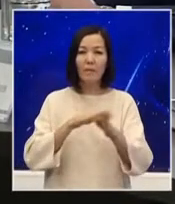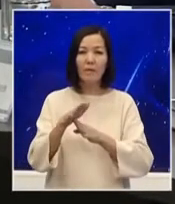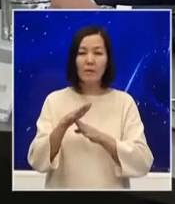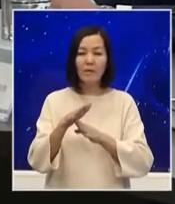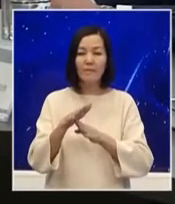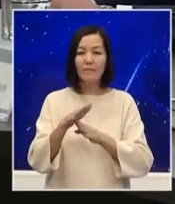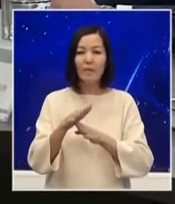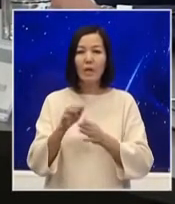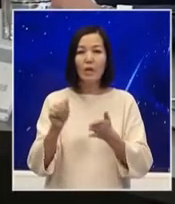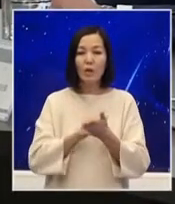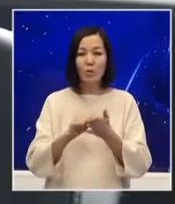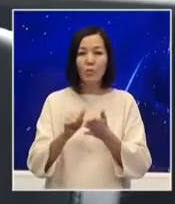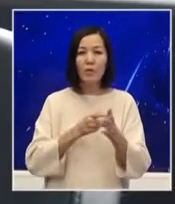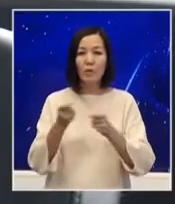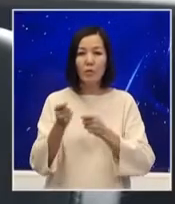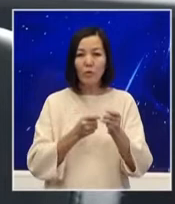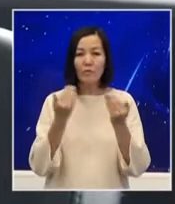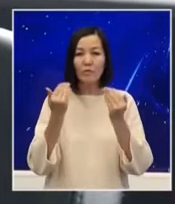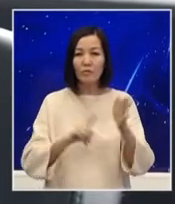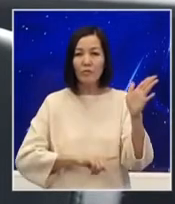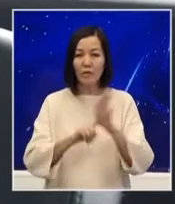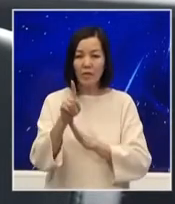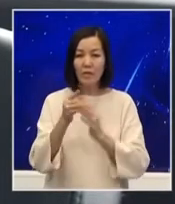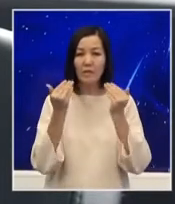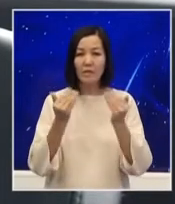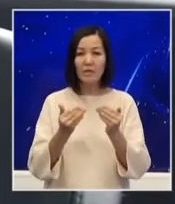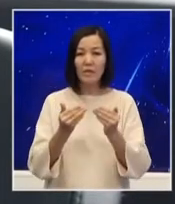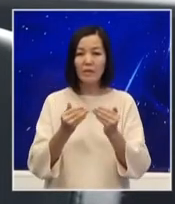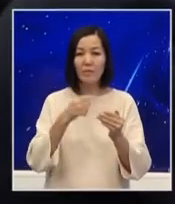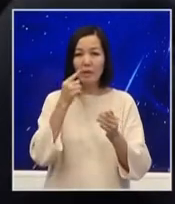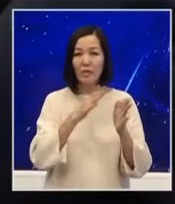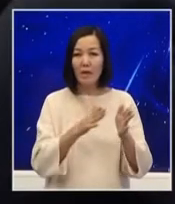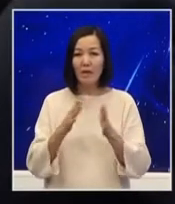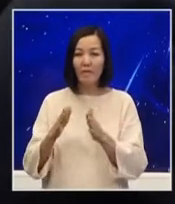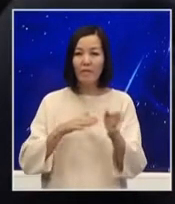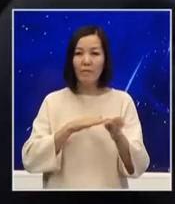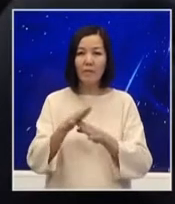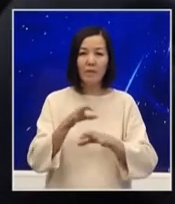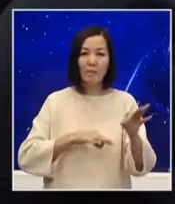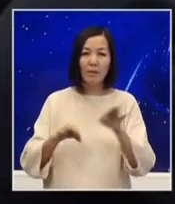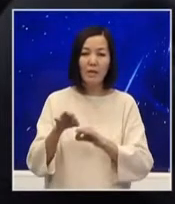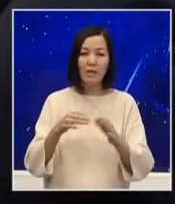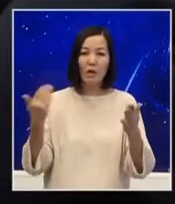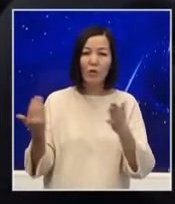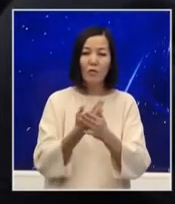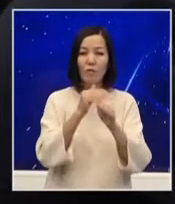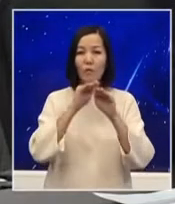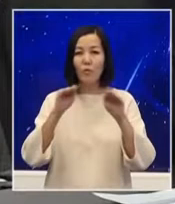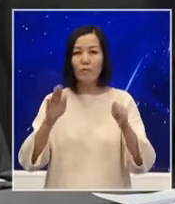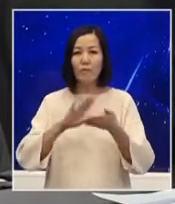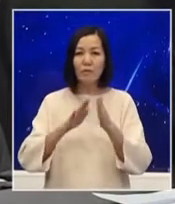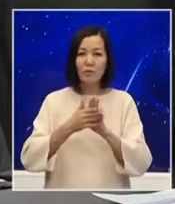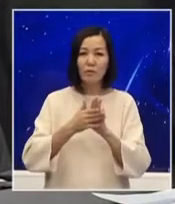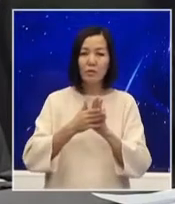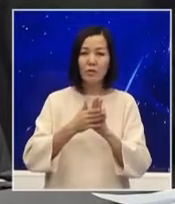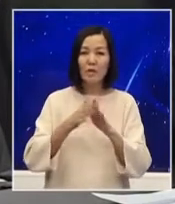схемы. Документ руководства к действию, отметил Амандык Баталов, ведь пошаговое выполнение проекта позволит вывести на новый уровень